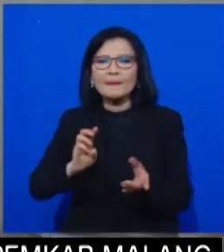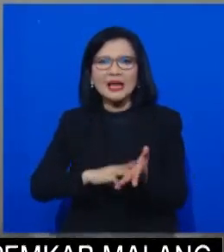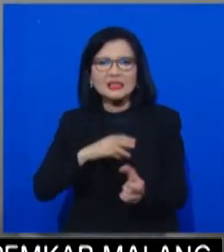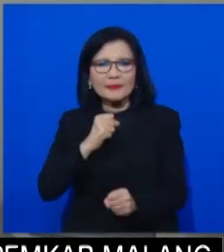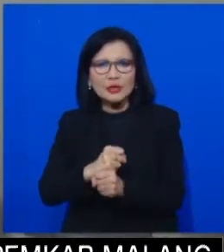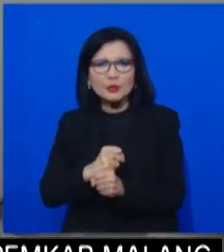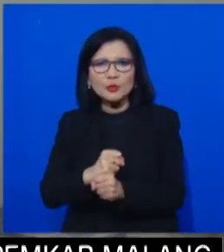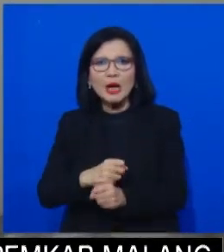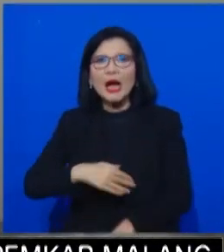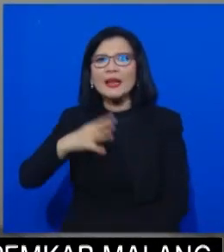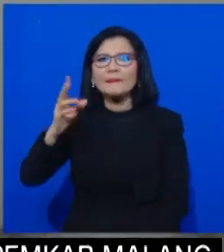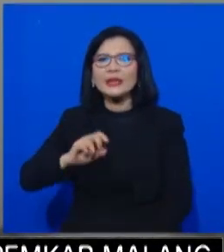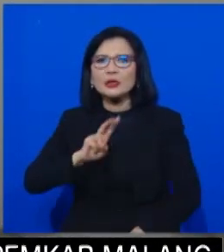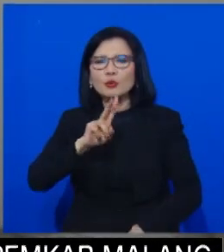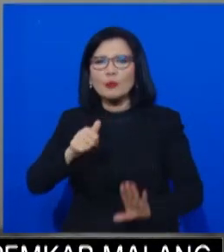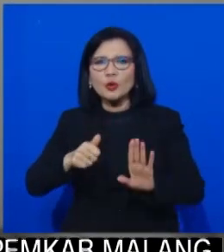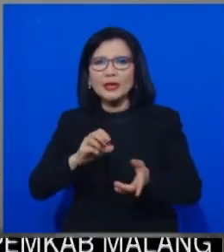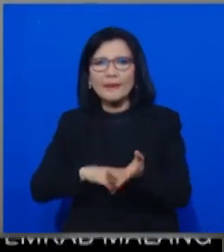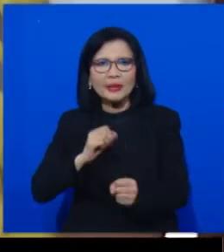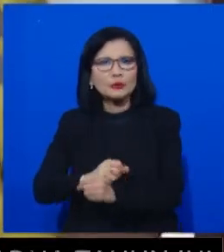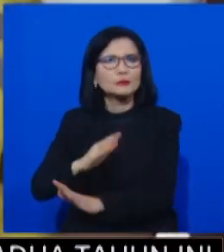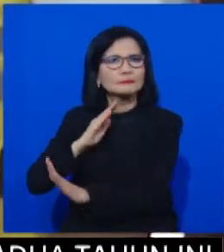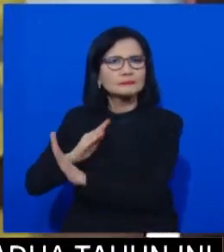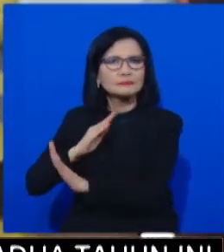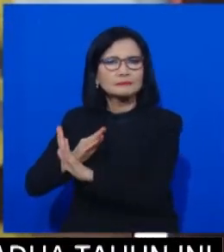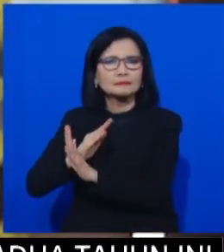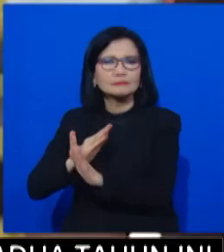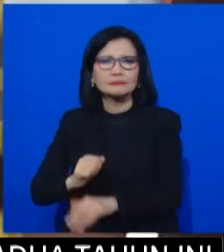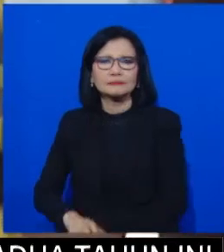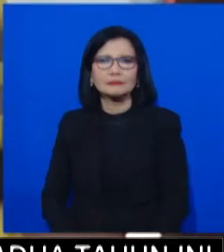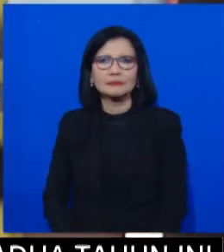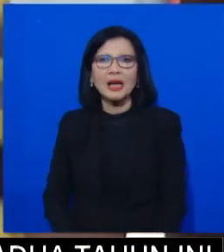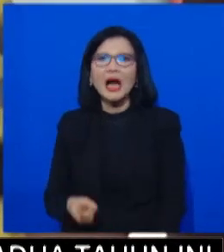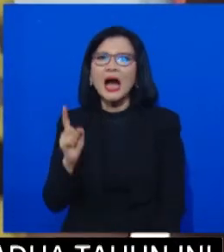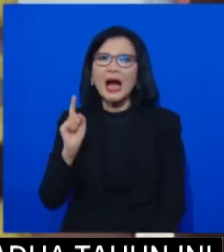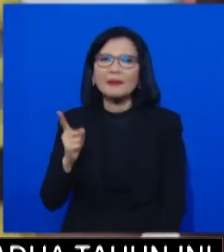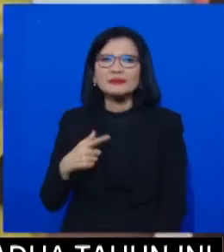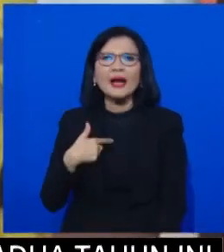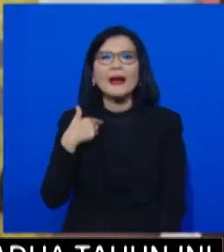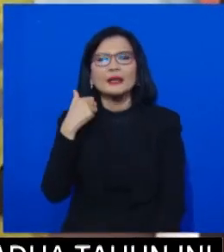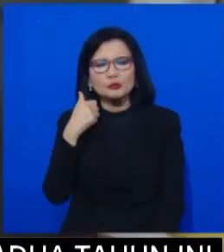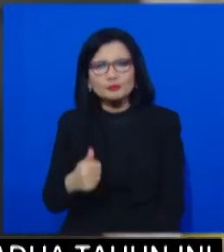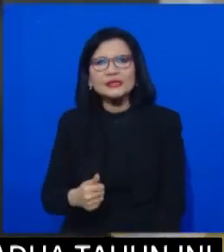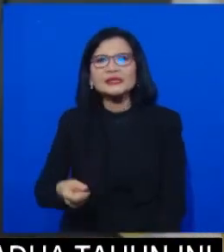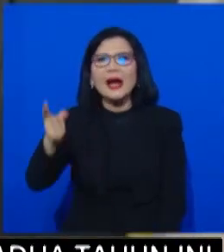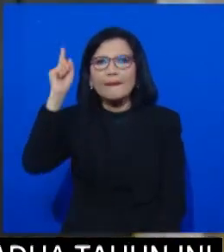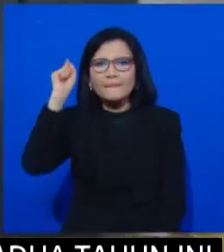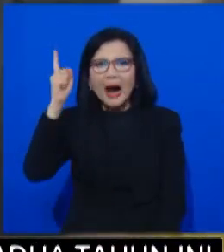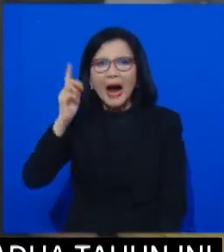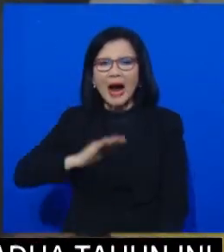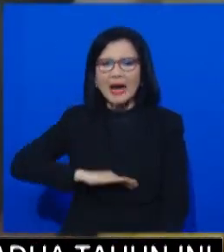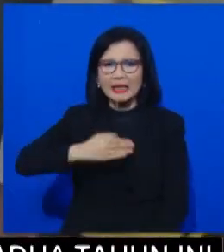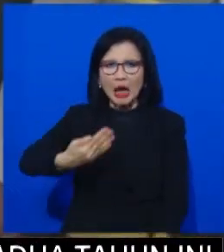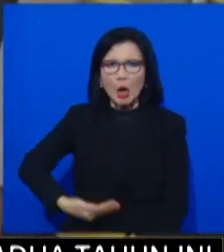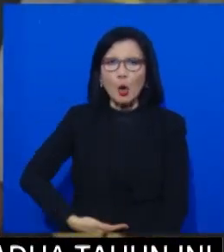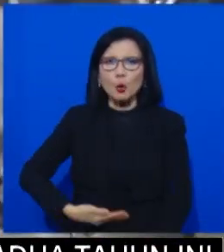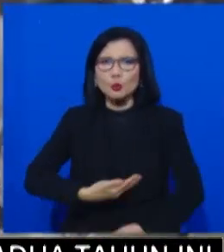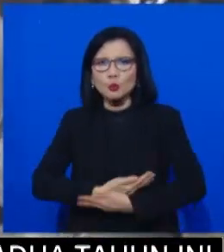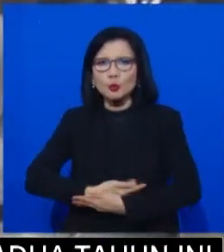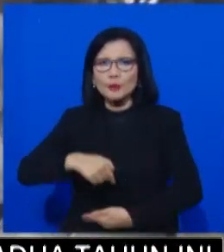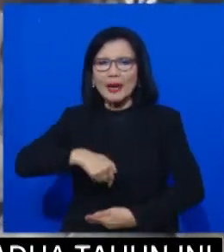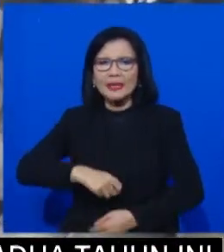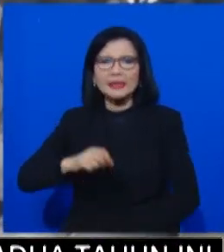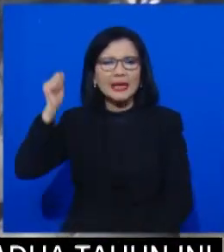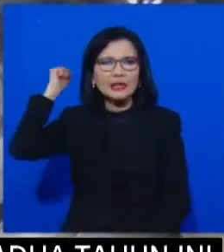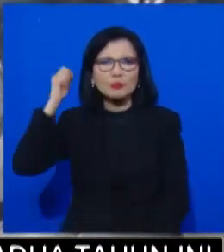lebih dari 26 minggu tidak diizinkan mengikuti ibadah haji karena bisa membahayakan keselamatan janin dan ibu.